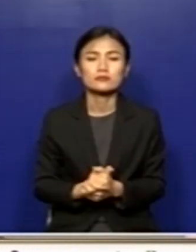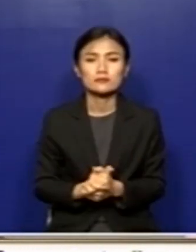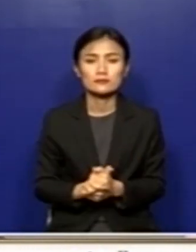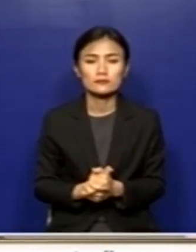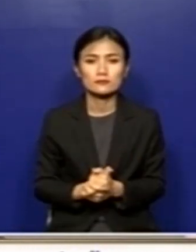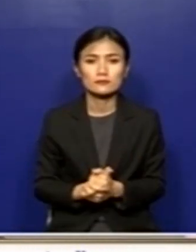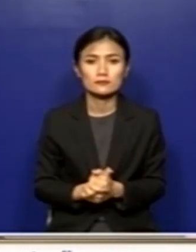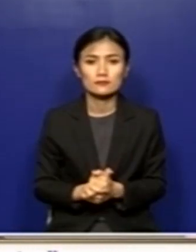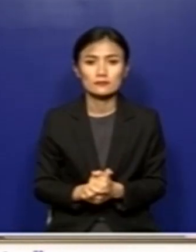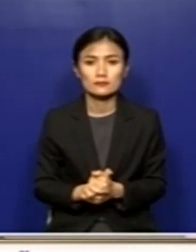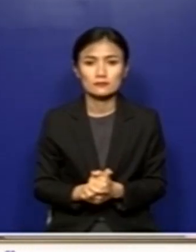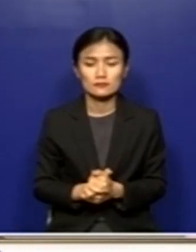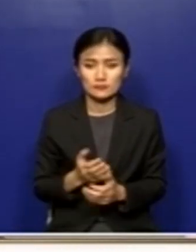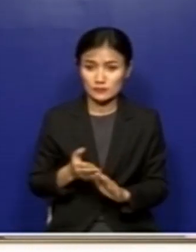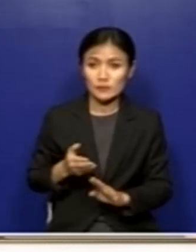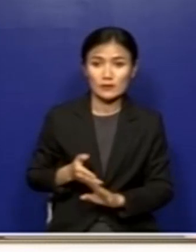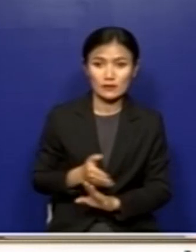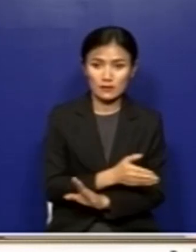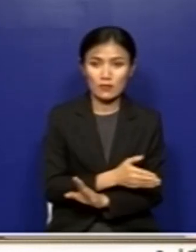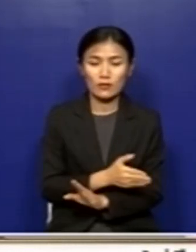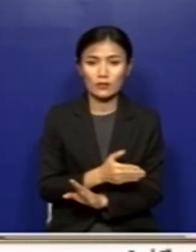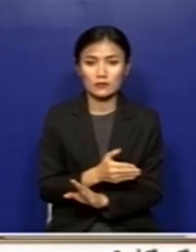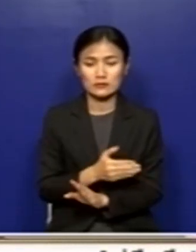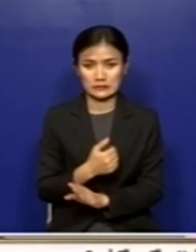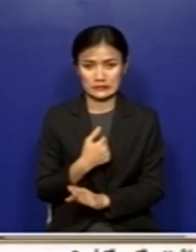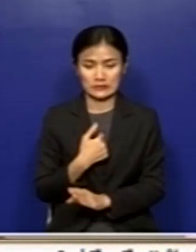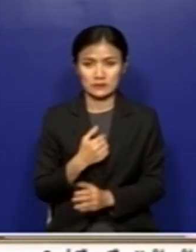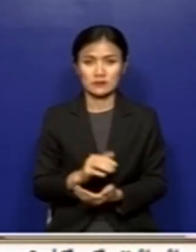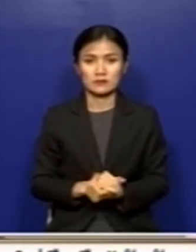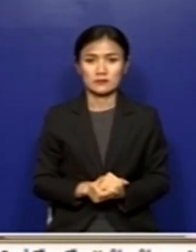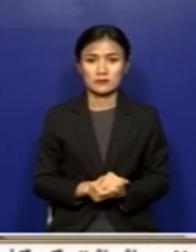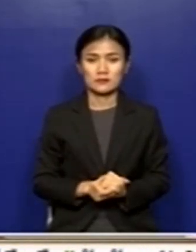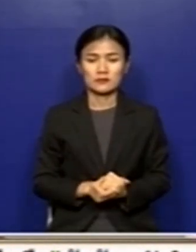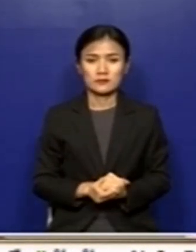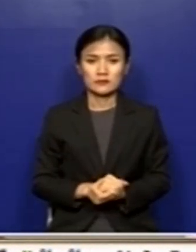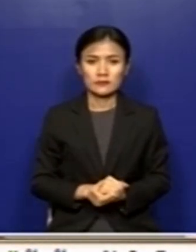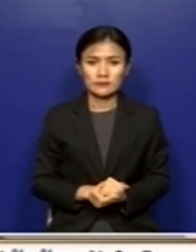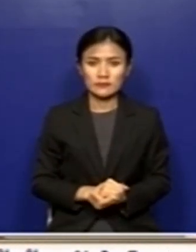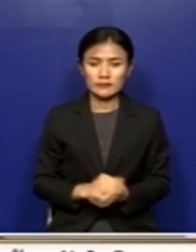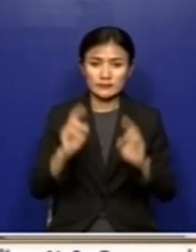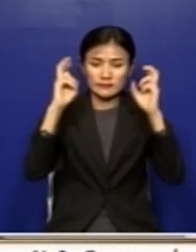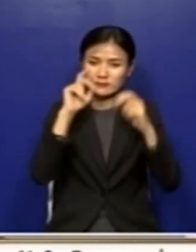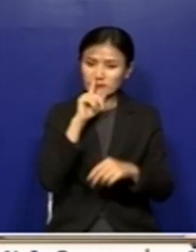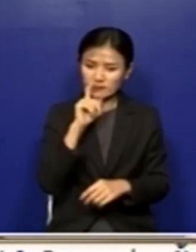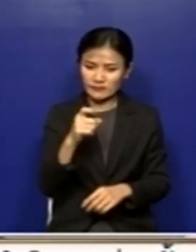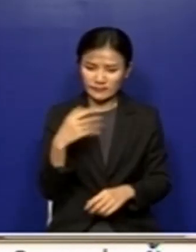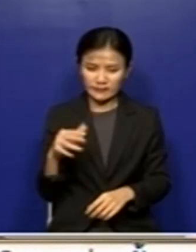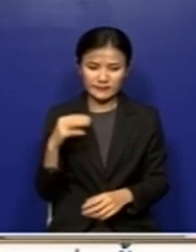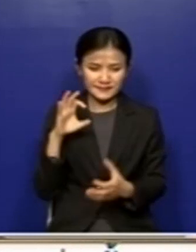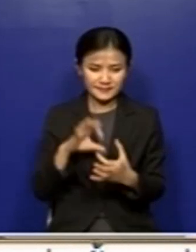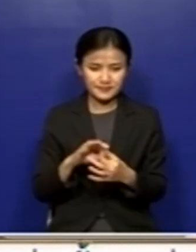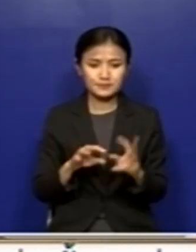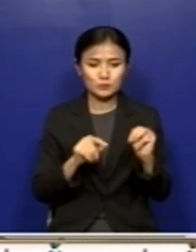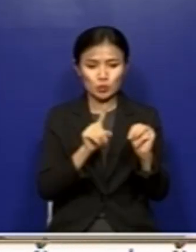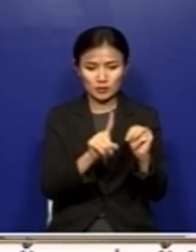ฉันได้เคยตั้งกระทู้ เรื่องการขุดลอกขุดสร้างหมู่หนึ่งตำบ